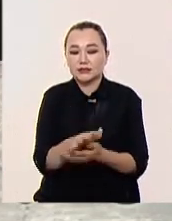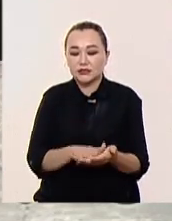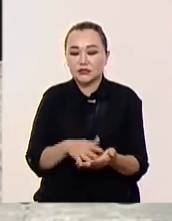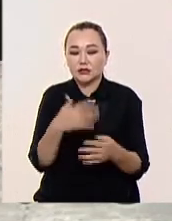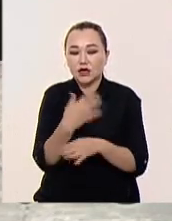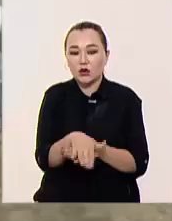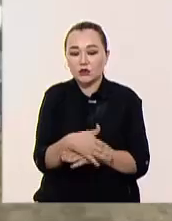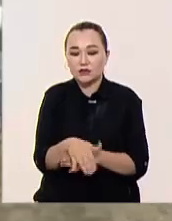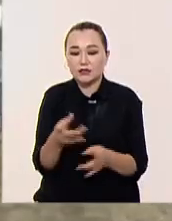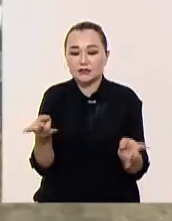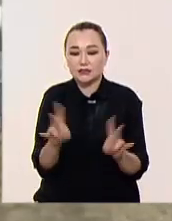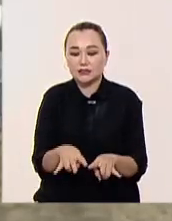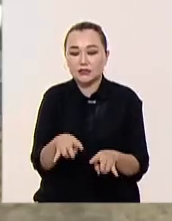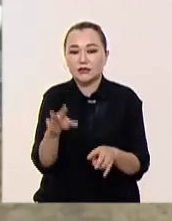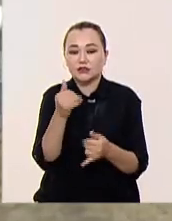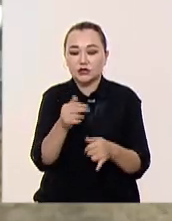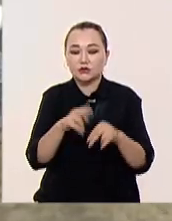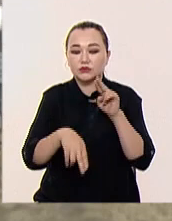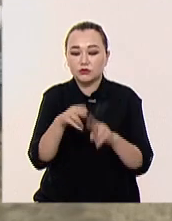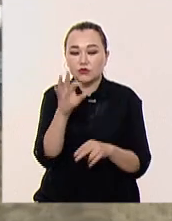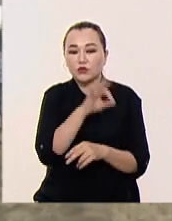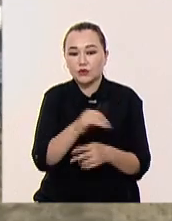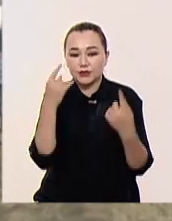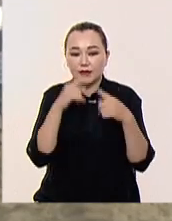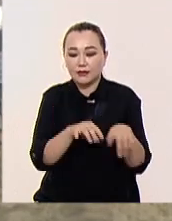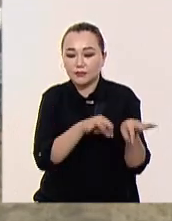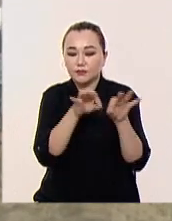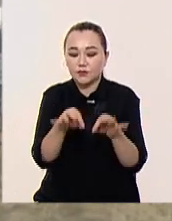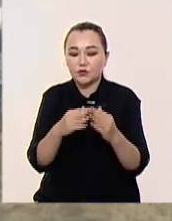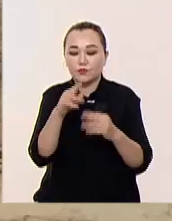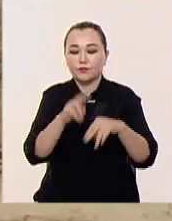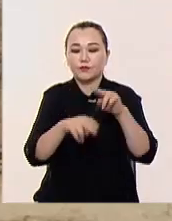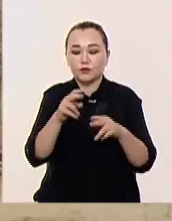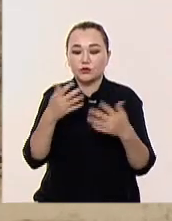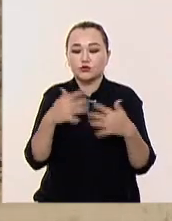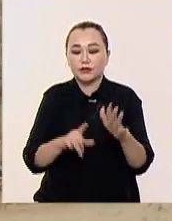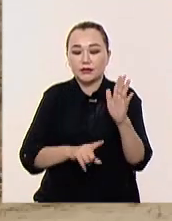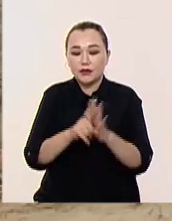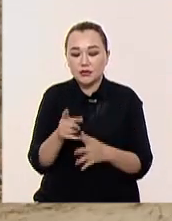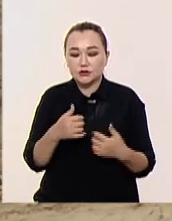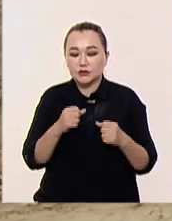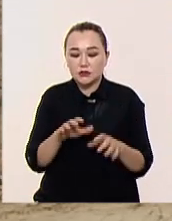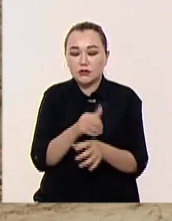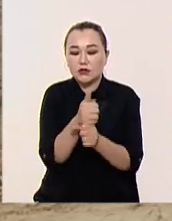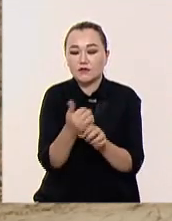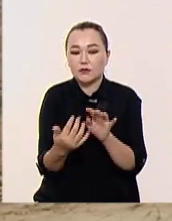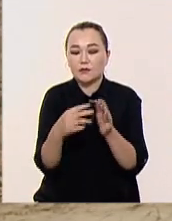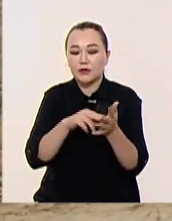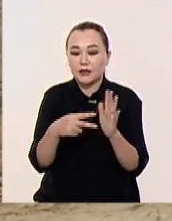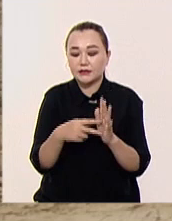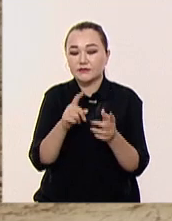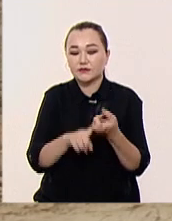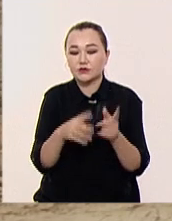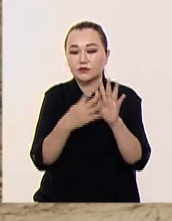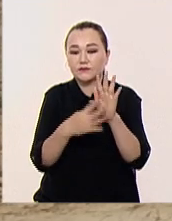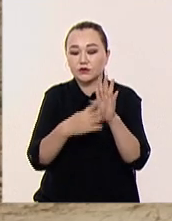Далада қалдық. Қазір құрылысшылар техникаларын жеткізіп, үй салуға жұмыла кірісіп кеткен. Ауылдың бас жоспарына сай арнайы орнынан 90